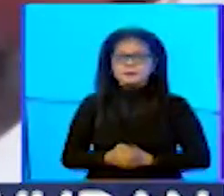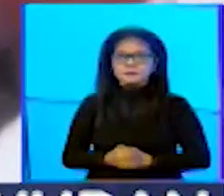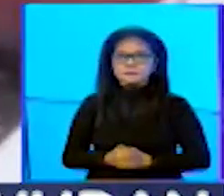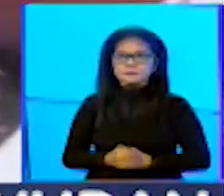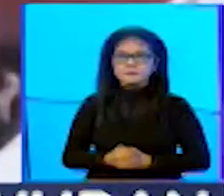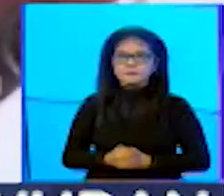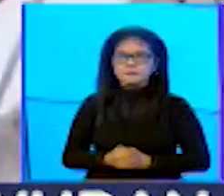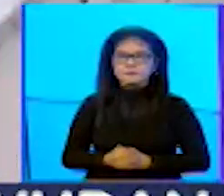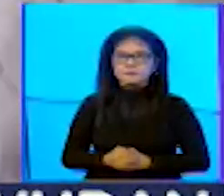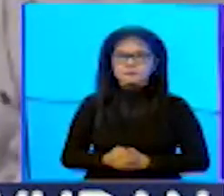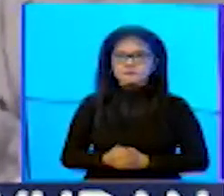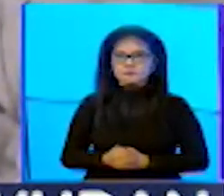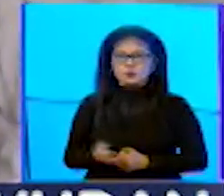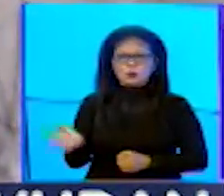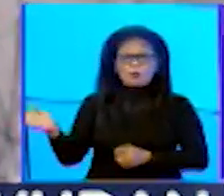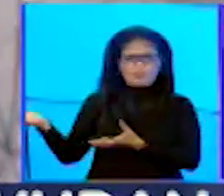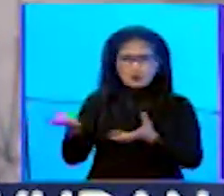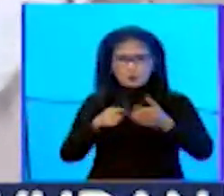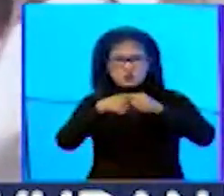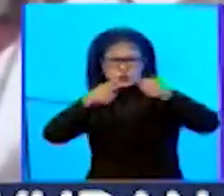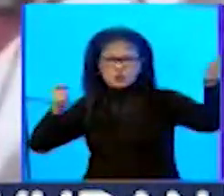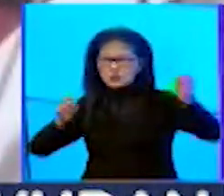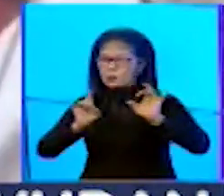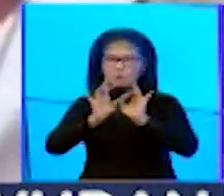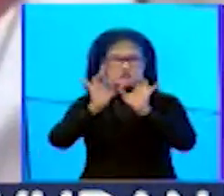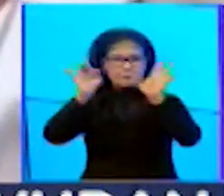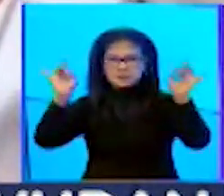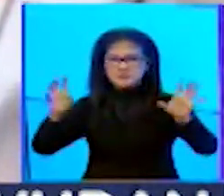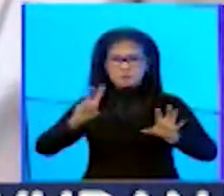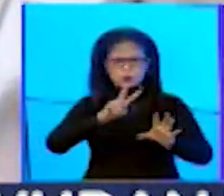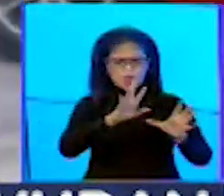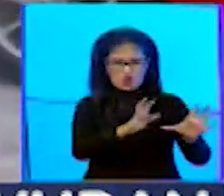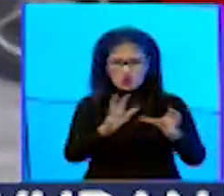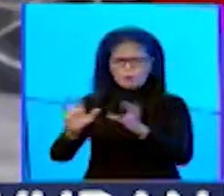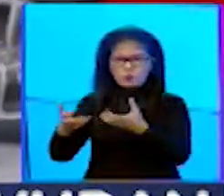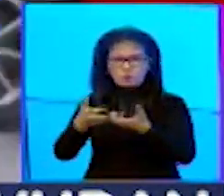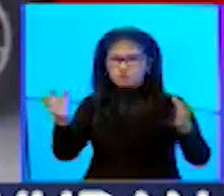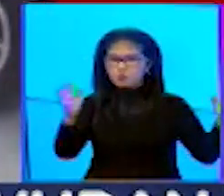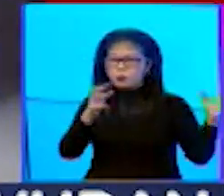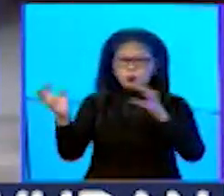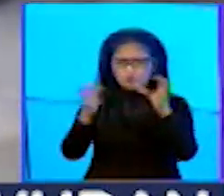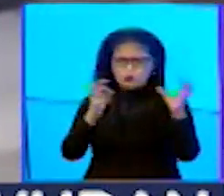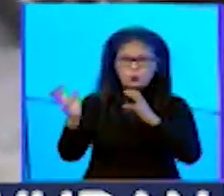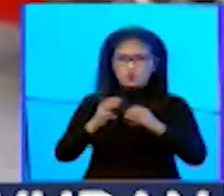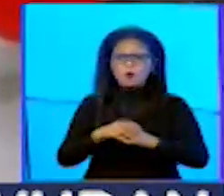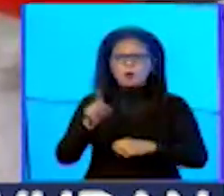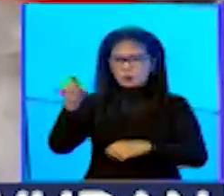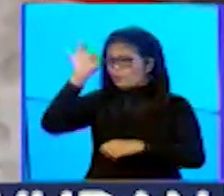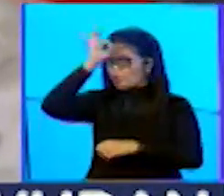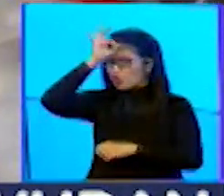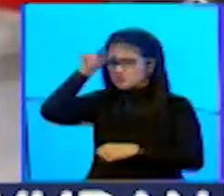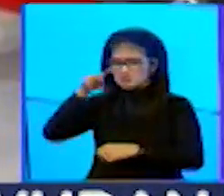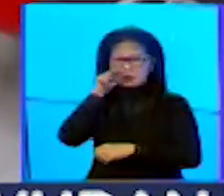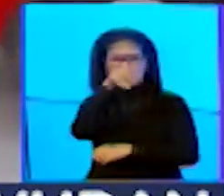Menggunakan berbagai senjata tajam, dua kelompok warga yang didominasi para remaja saling serang. Tidak adanya aparat di lokasi membuat dua kelompok